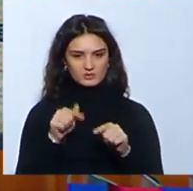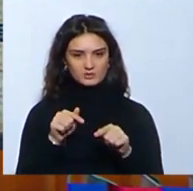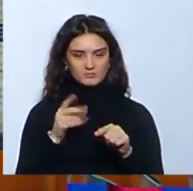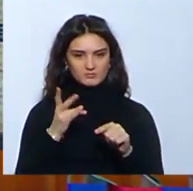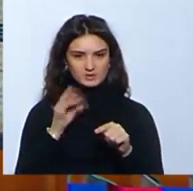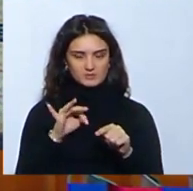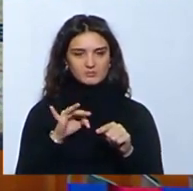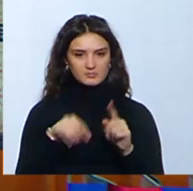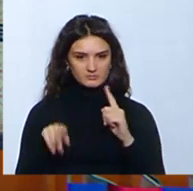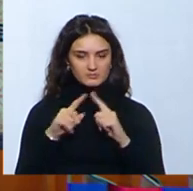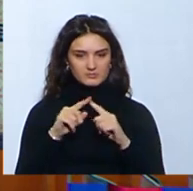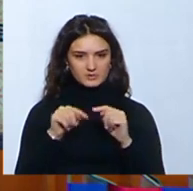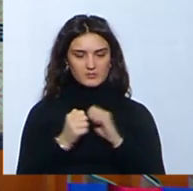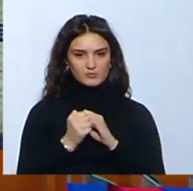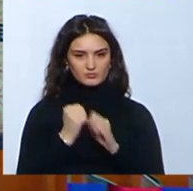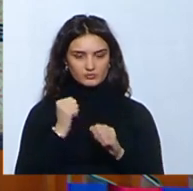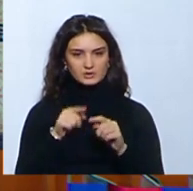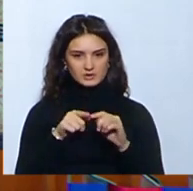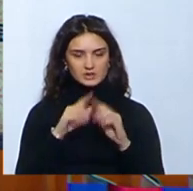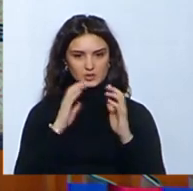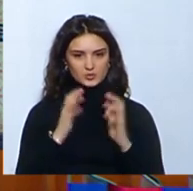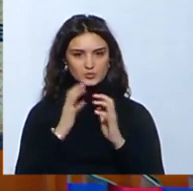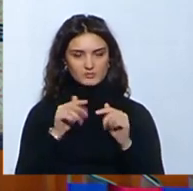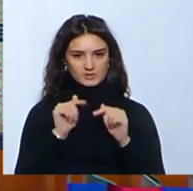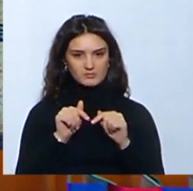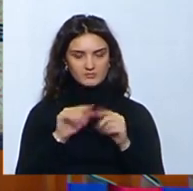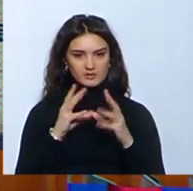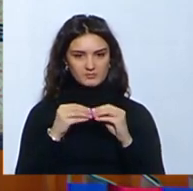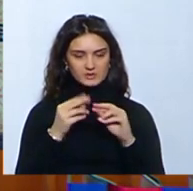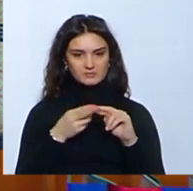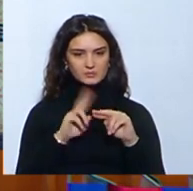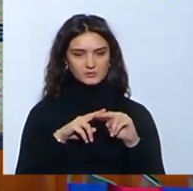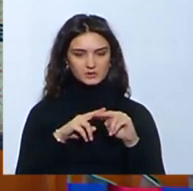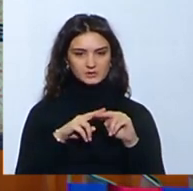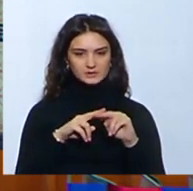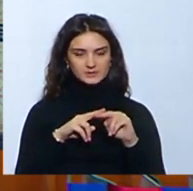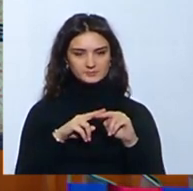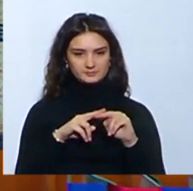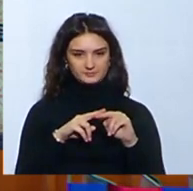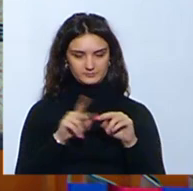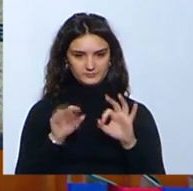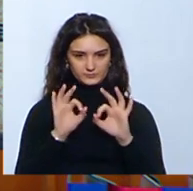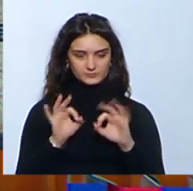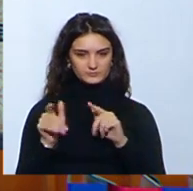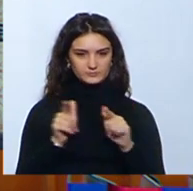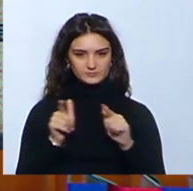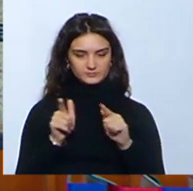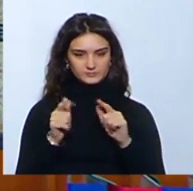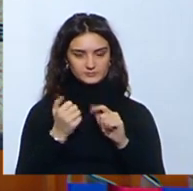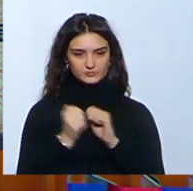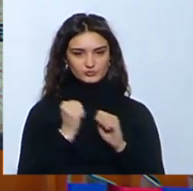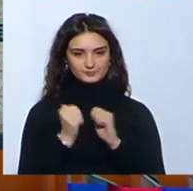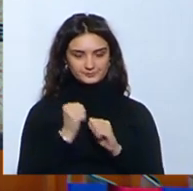თუმცა გარწმუნებთ, რომ ის გამომშრალი სახითაც ინარჩუნებს ამ ნივთიერებებს, ამიტომ ეგრეთ წოდებული სწორად მომზადებული